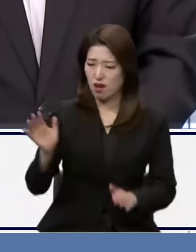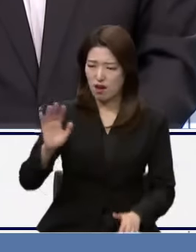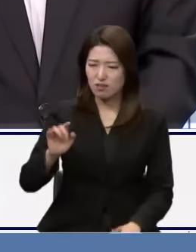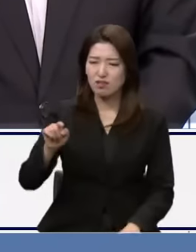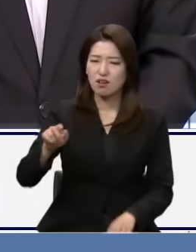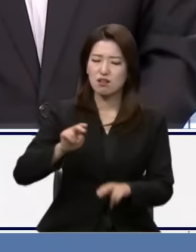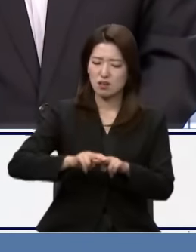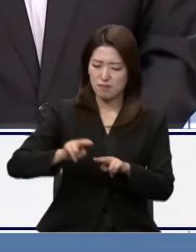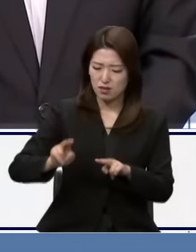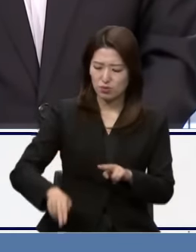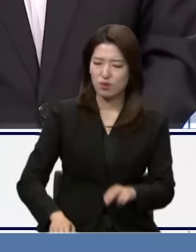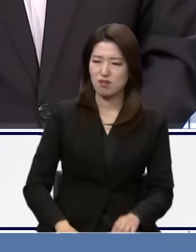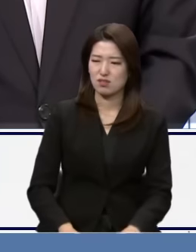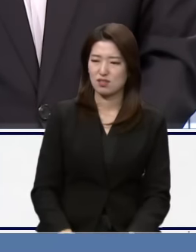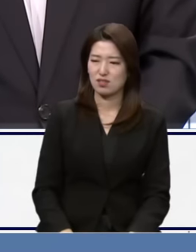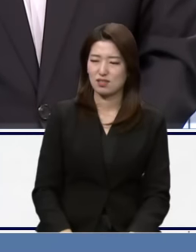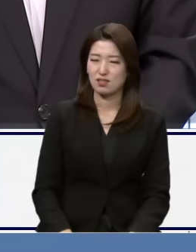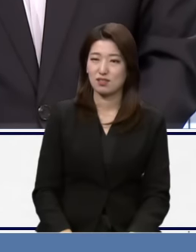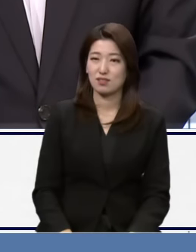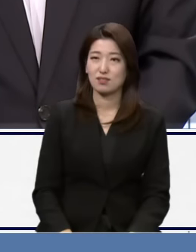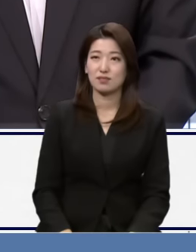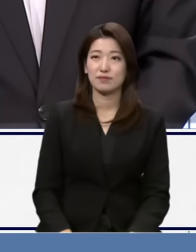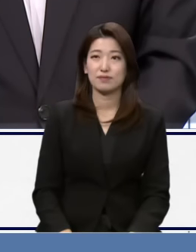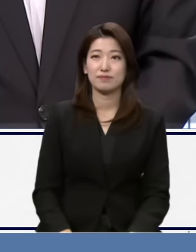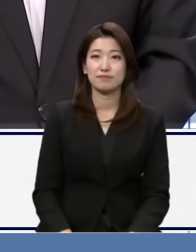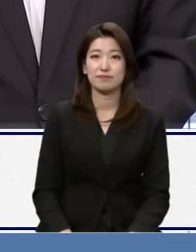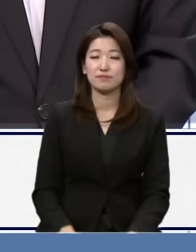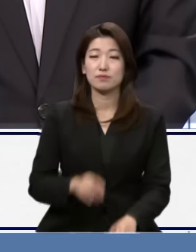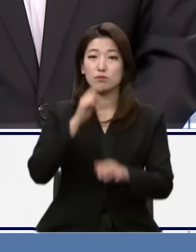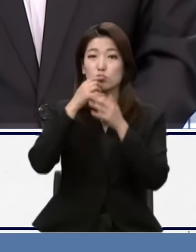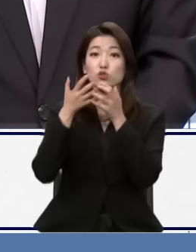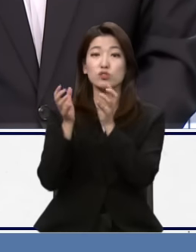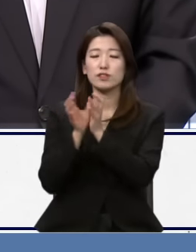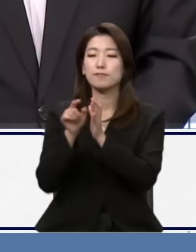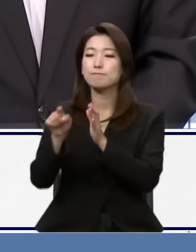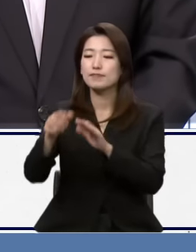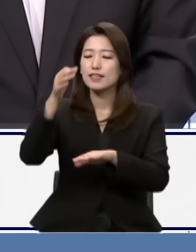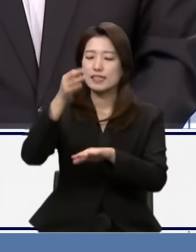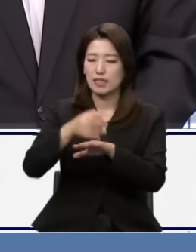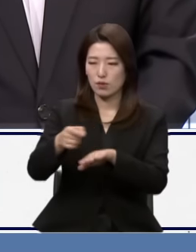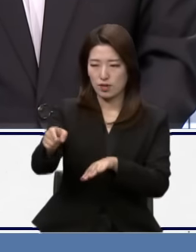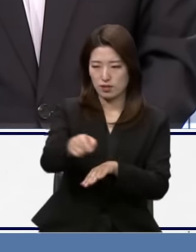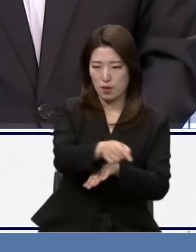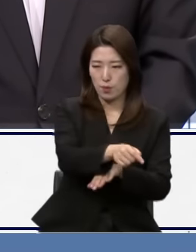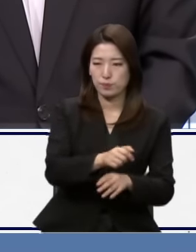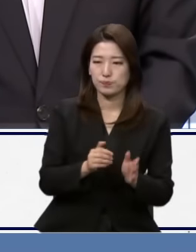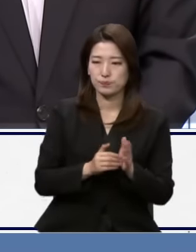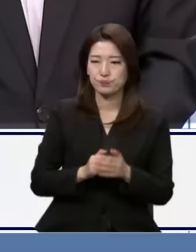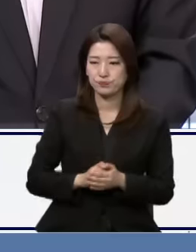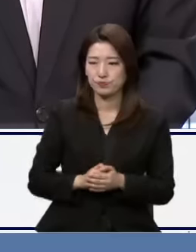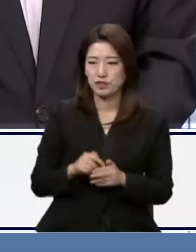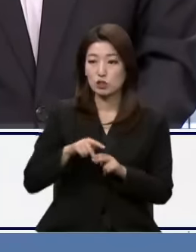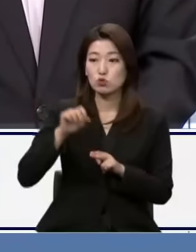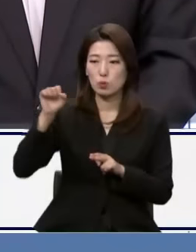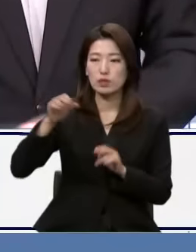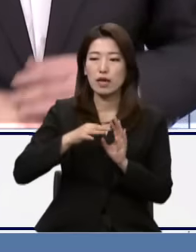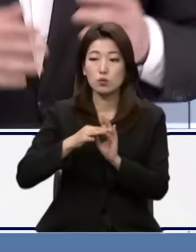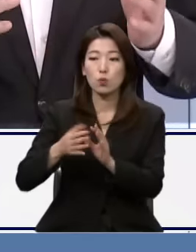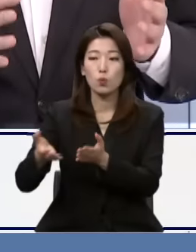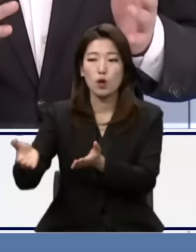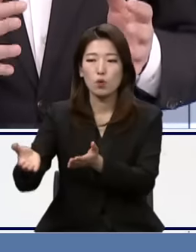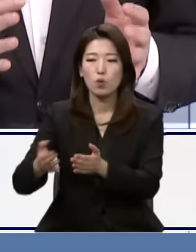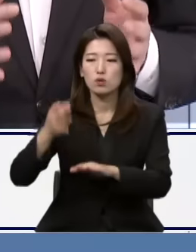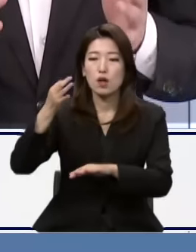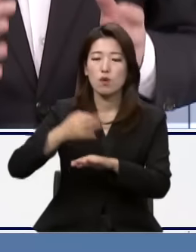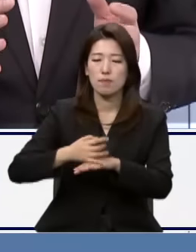지도부가 그런 형식적 사과만 권유하고 사태를 권고하지 않았다 그냥 너는 후보자격 유지한다 그러니까